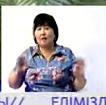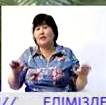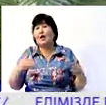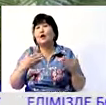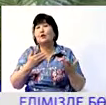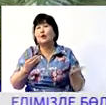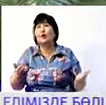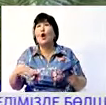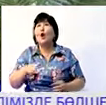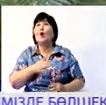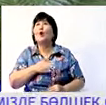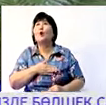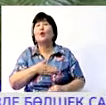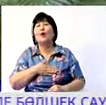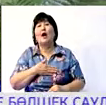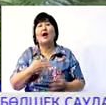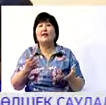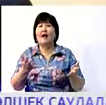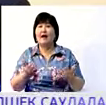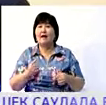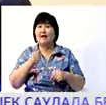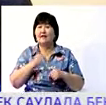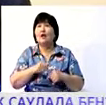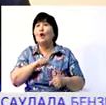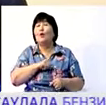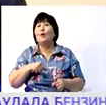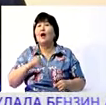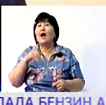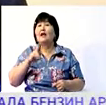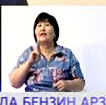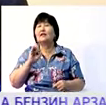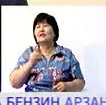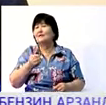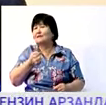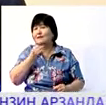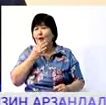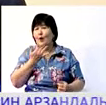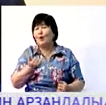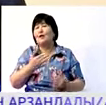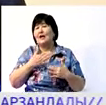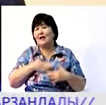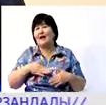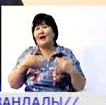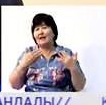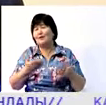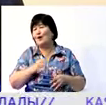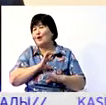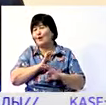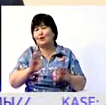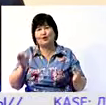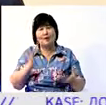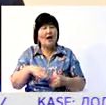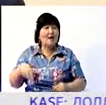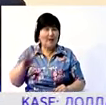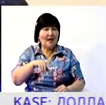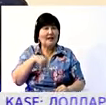Содан рухани аз қалдық десек те болады. Өзімде айтысқа құмар едім. Алла разы болсын, енді күшті болып жатыр.